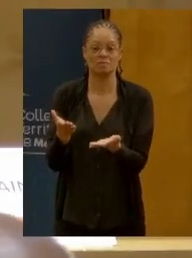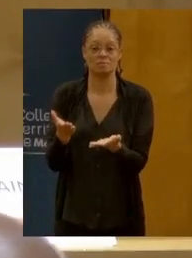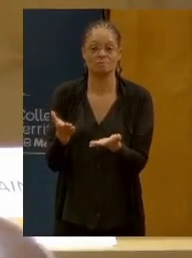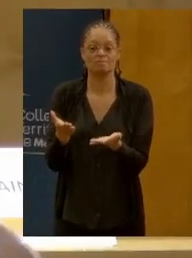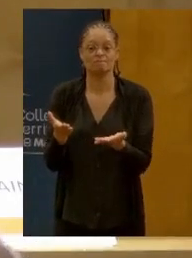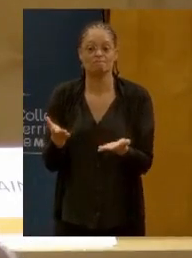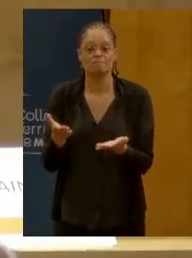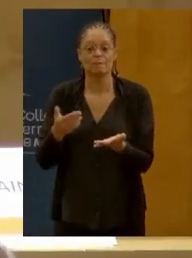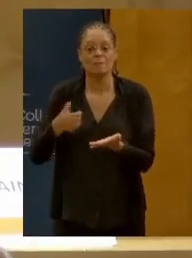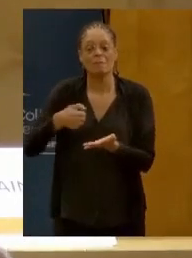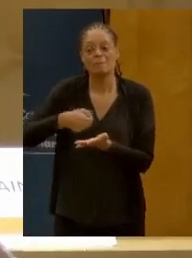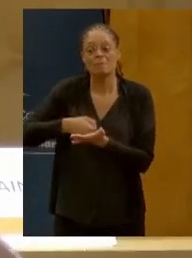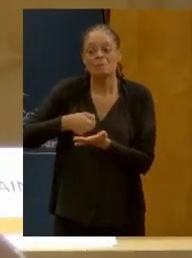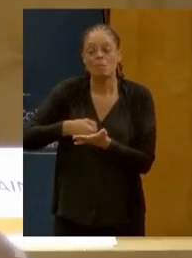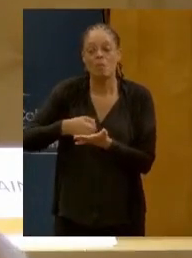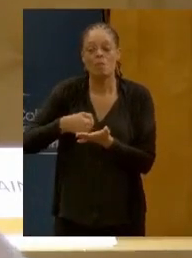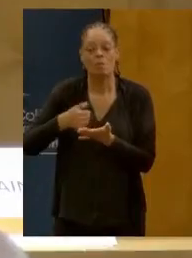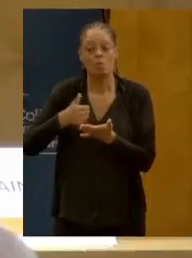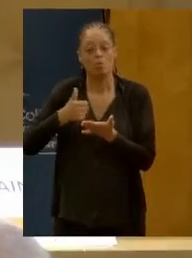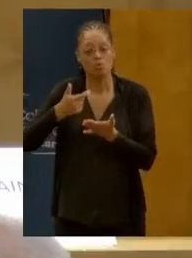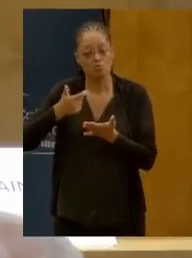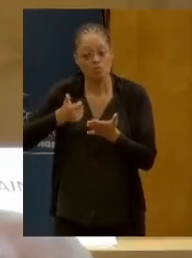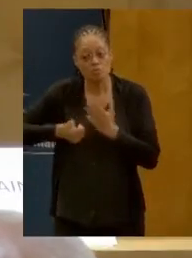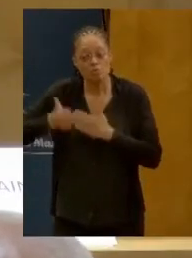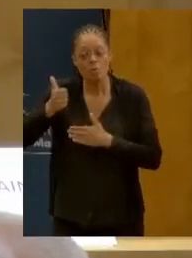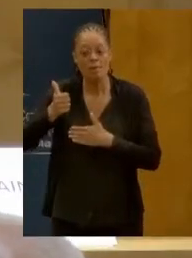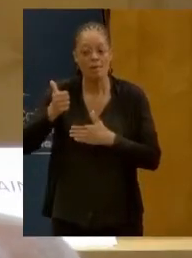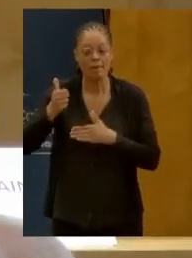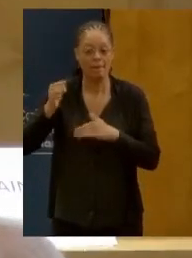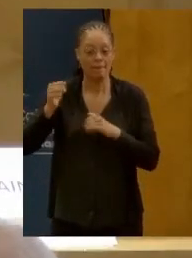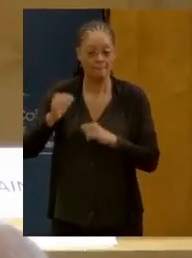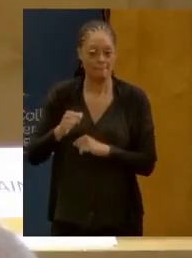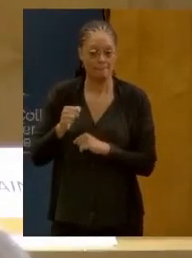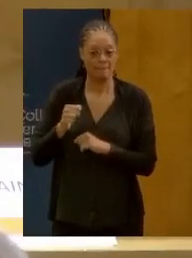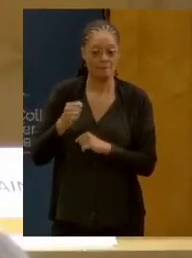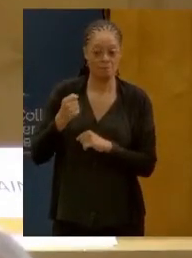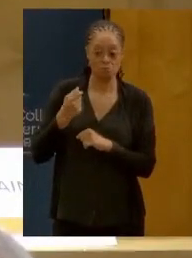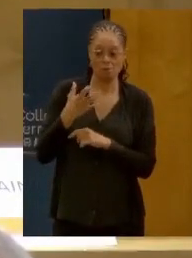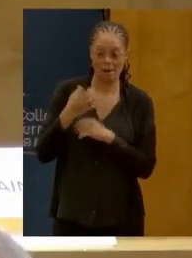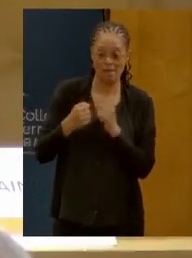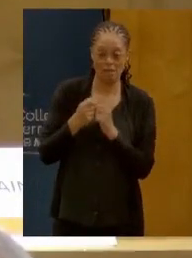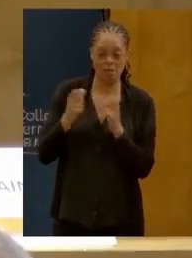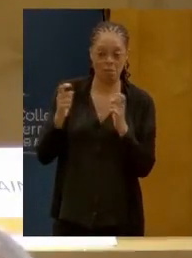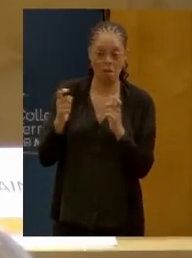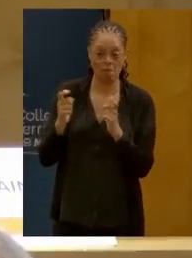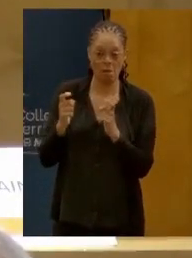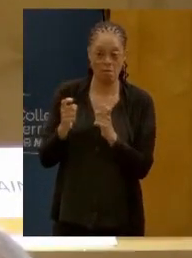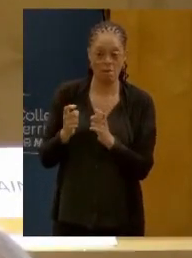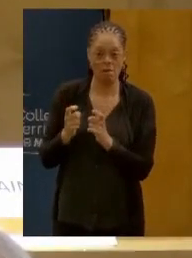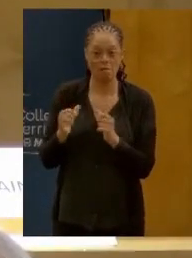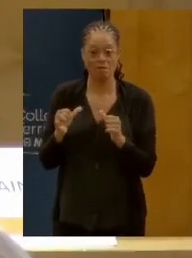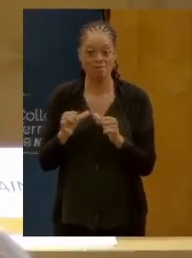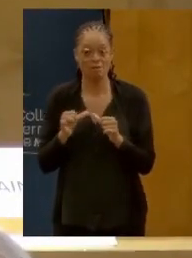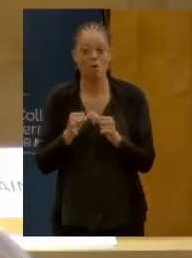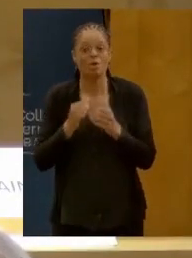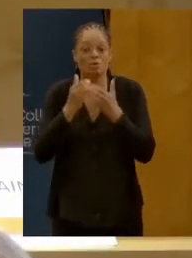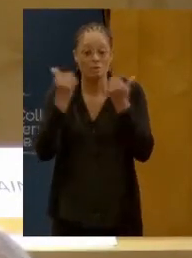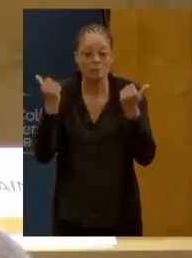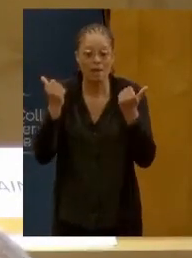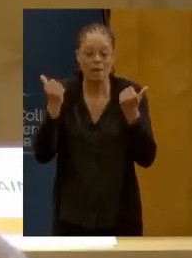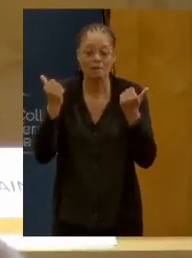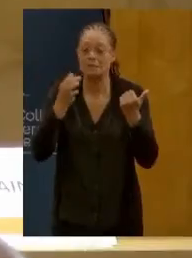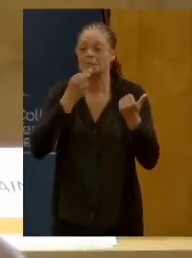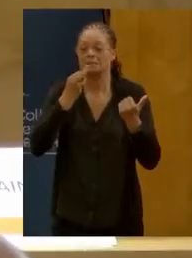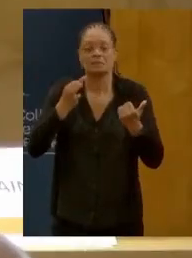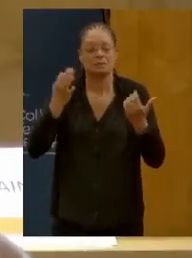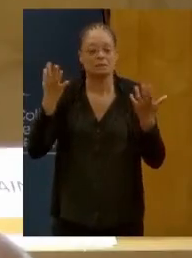au moins d'être autosuffisant. Or là, on voit année après année, on décline. Je ne sais pas qu'est-ce qu'il faut faire, mais je voulais pousser ce cri,